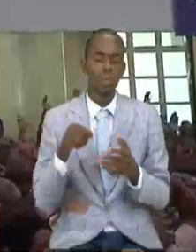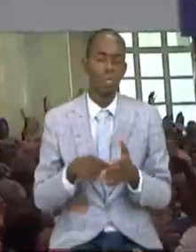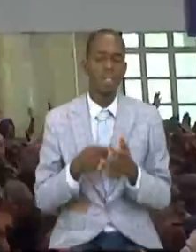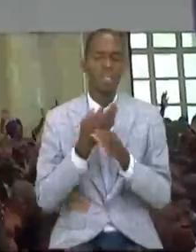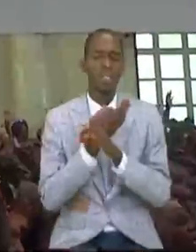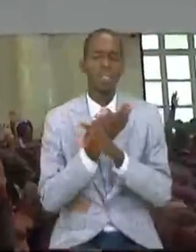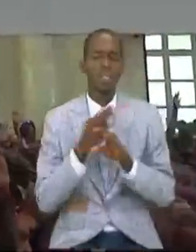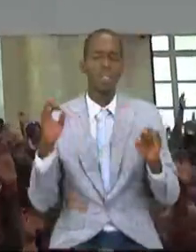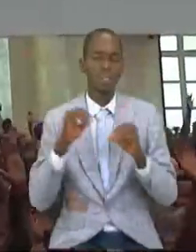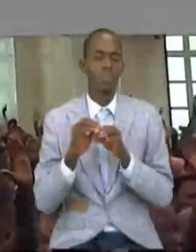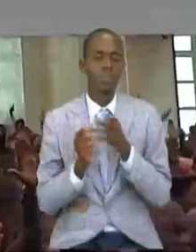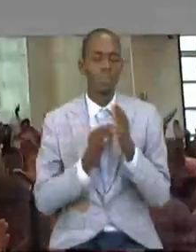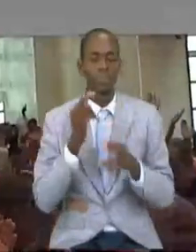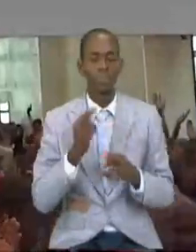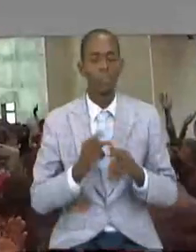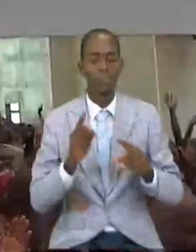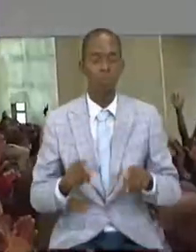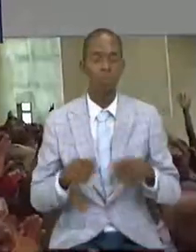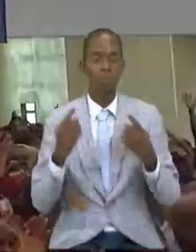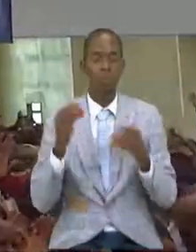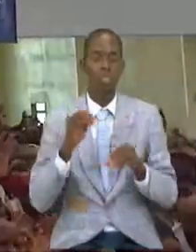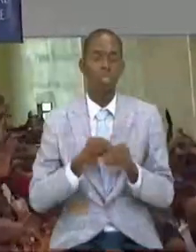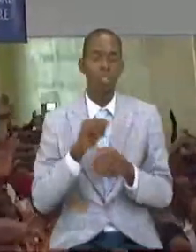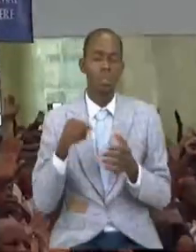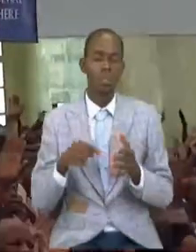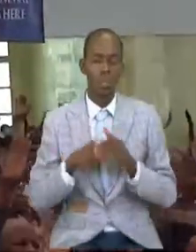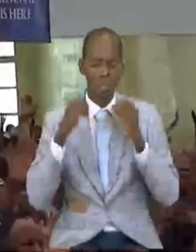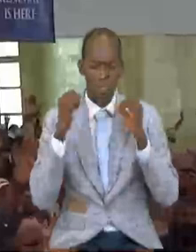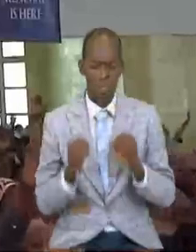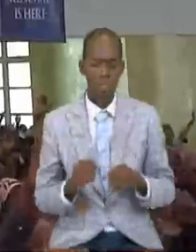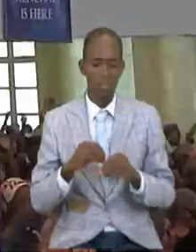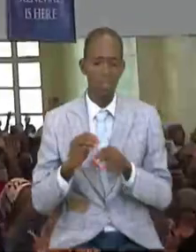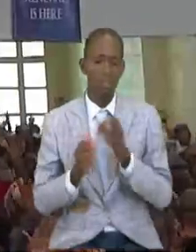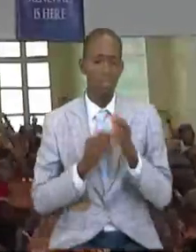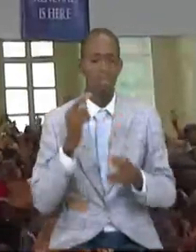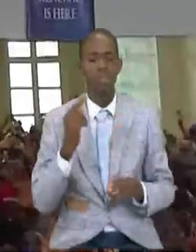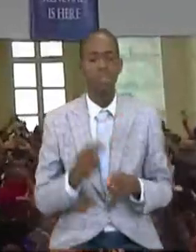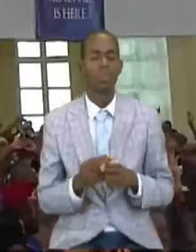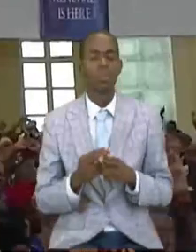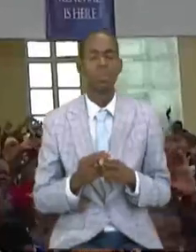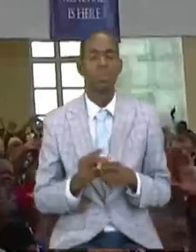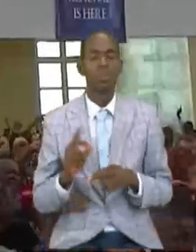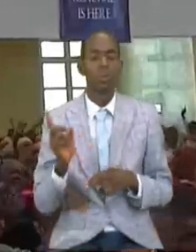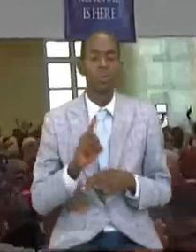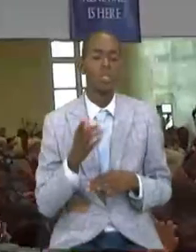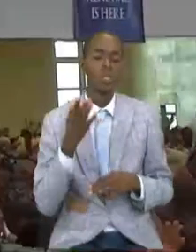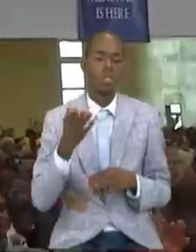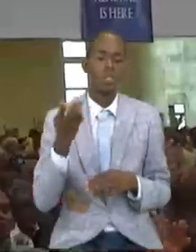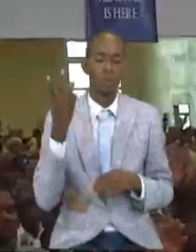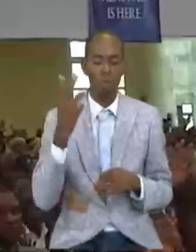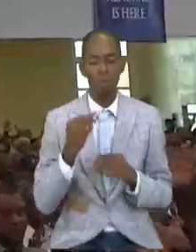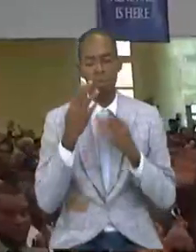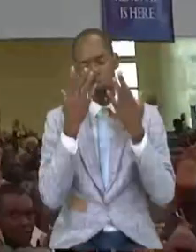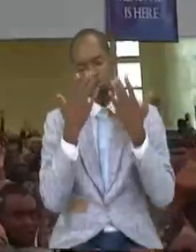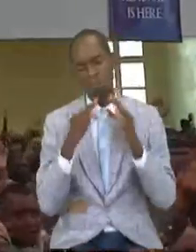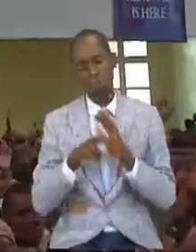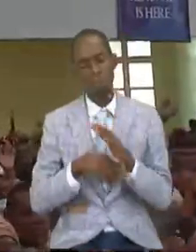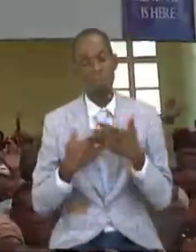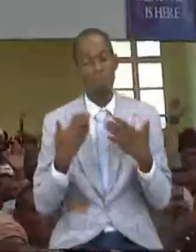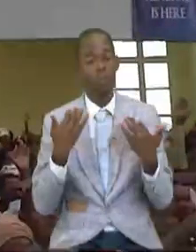allez jouir de cette liberté. Allez avec cette puissance. Là où il y avait la